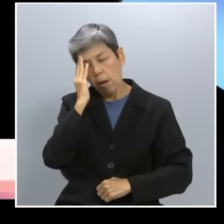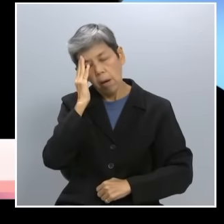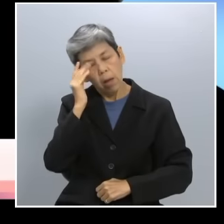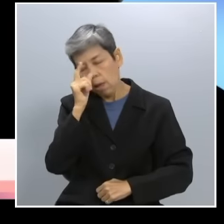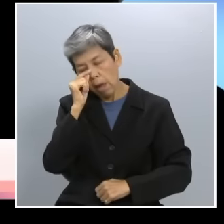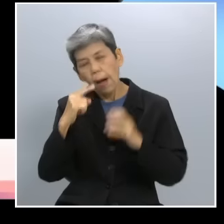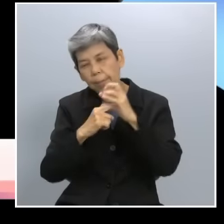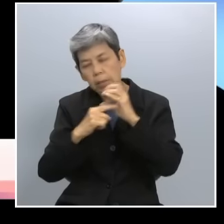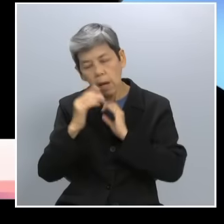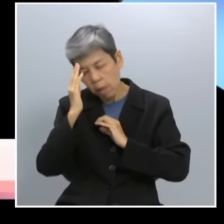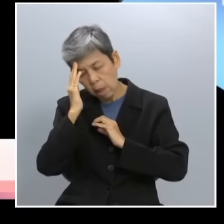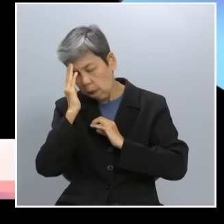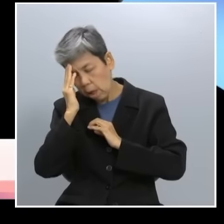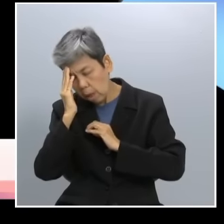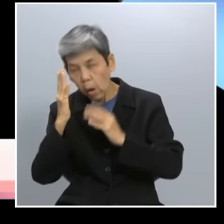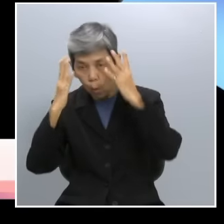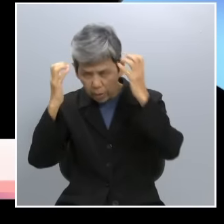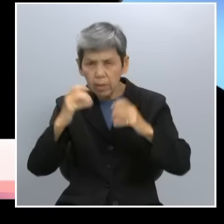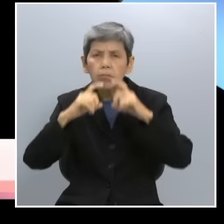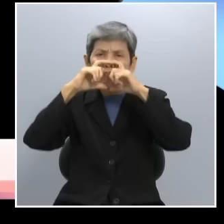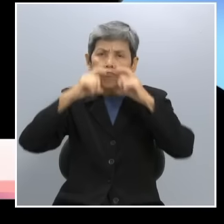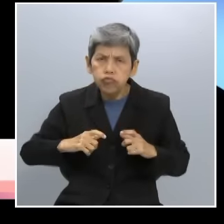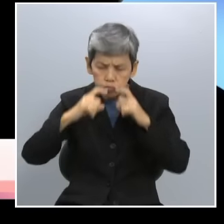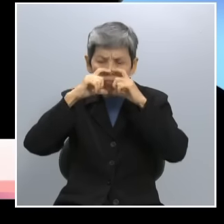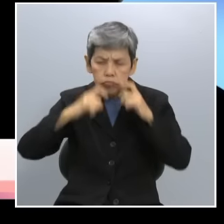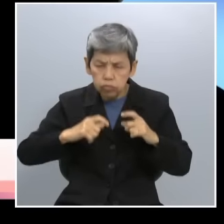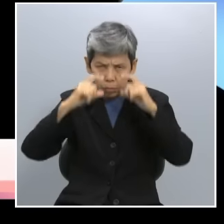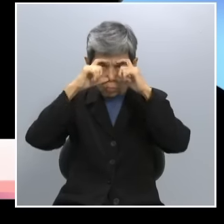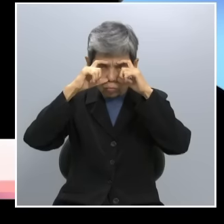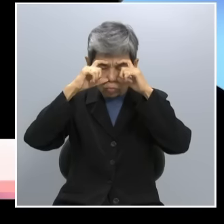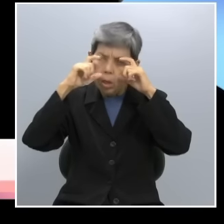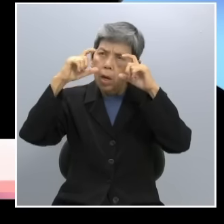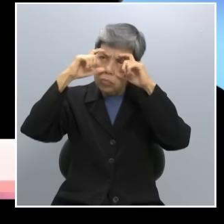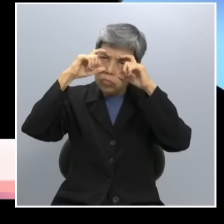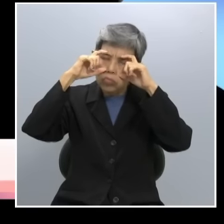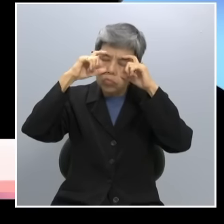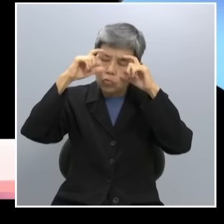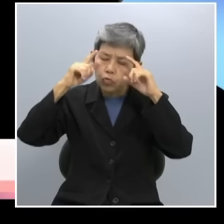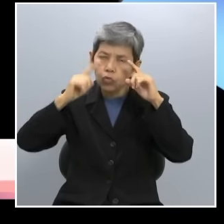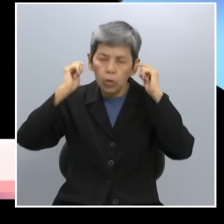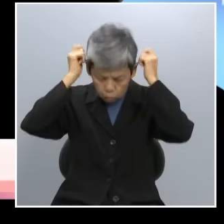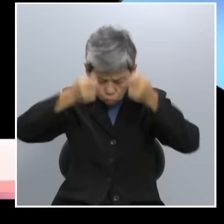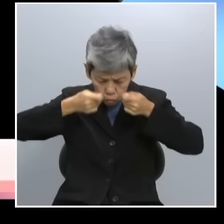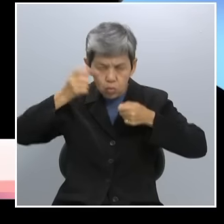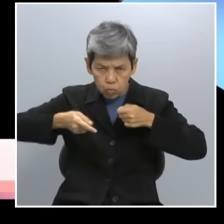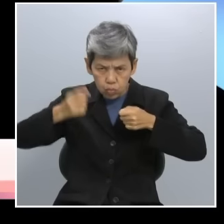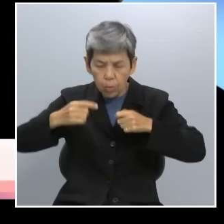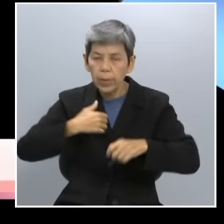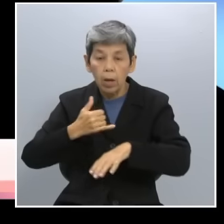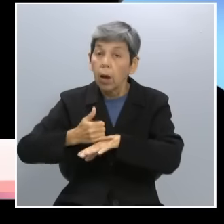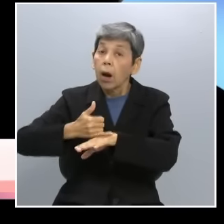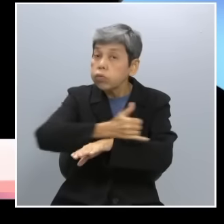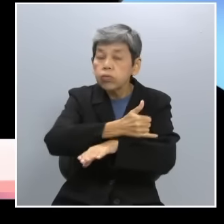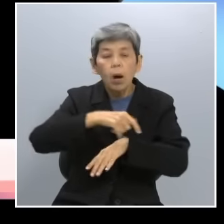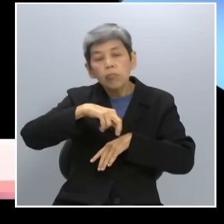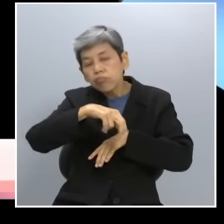พัยาจนถึงหัวเหนะคเค้าเปิดแมสอ่ะค่ะเเปิดแค่แมสน้านตาเอ่อโสเค้าก็ยังใส่อยู่อ่าลงรถแล้วเก็